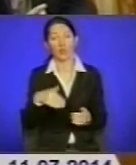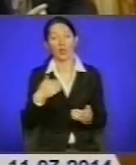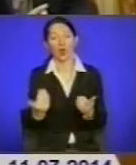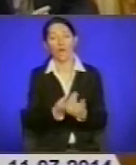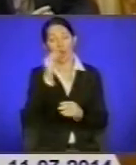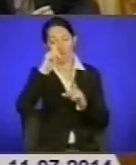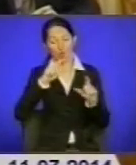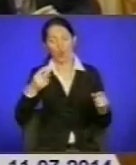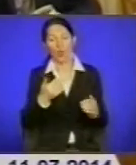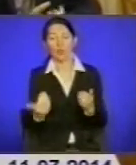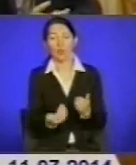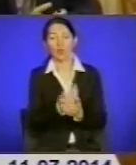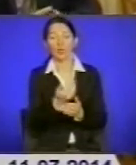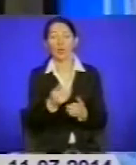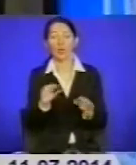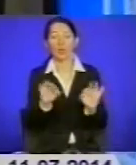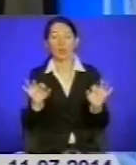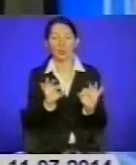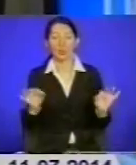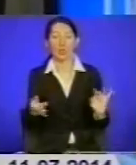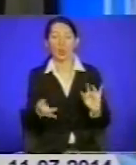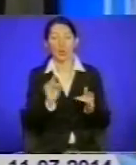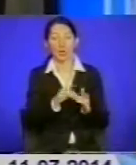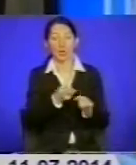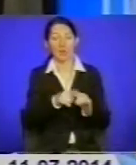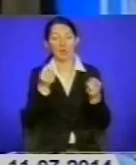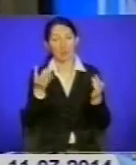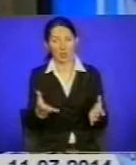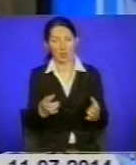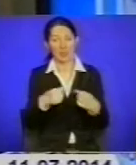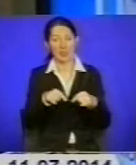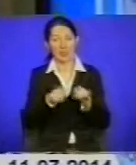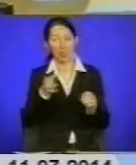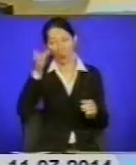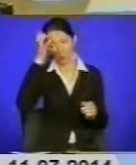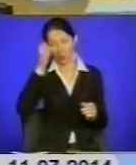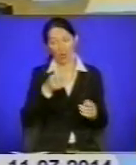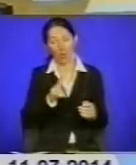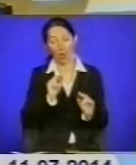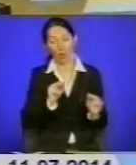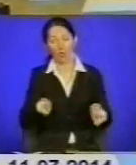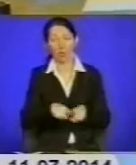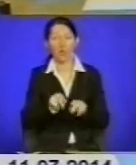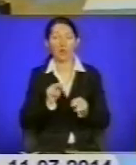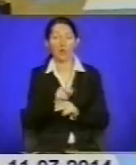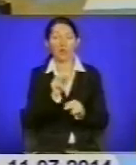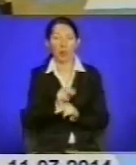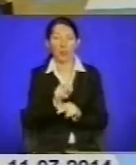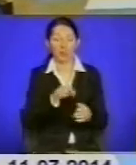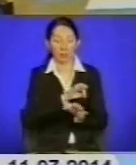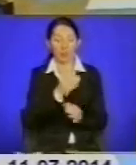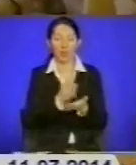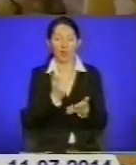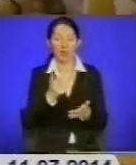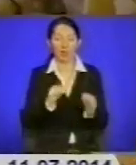це інформаційно-освітній портал, який спростить систему освіти як учням, так і педагогам. Проект містить три складові